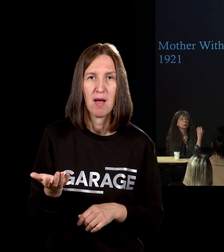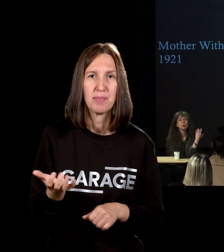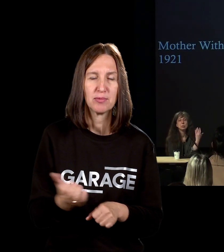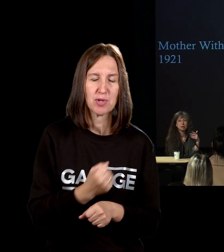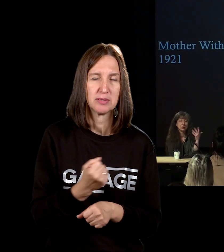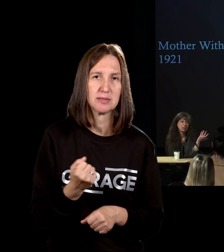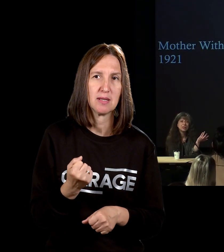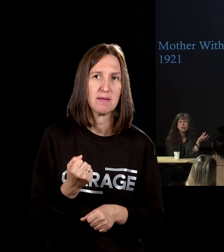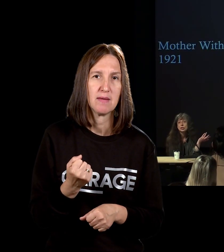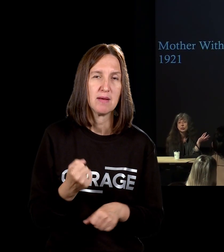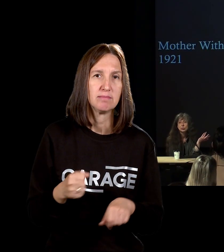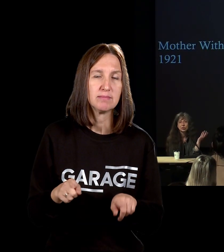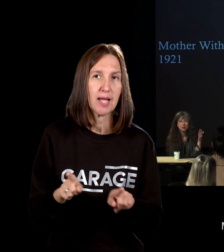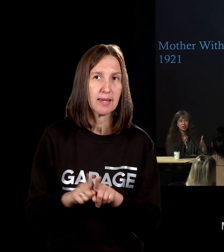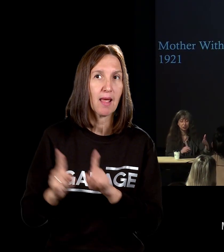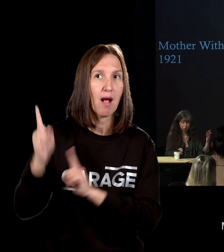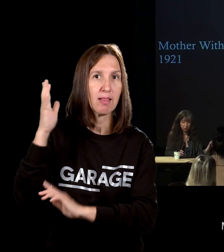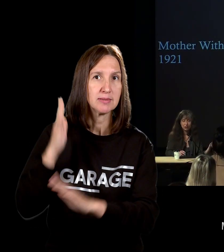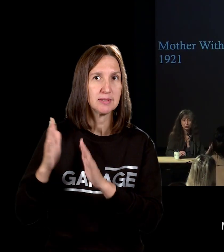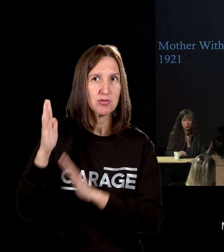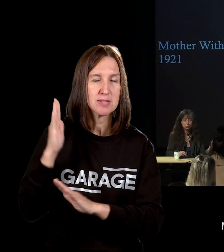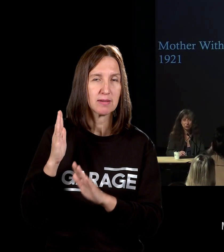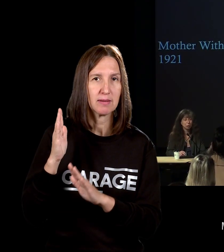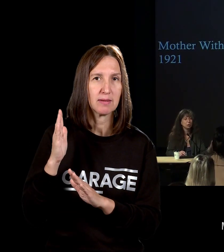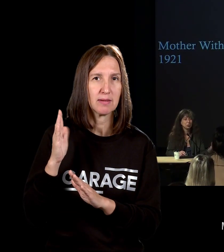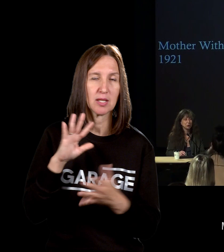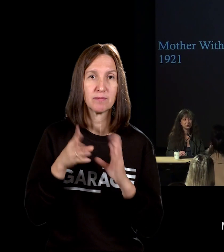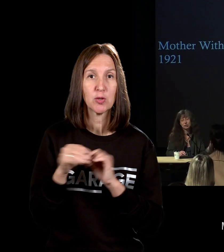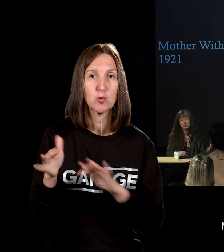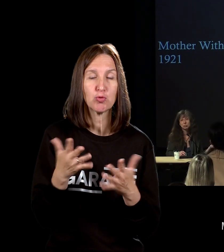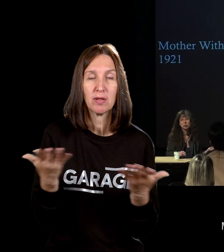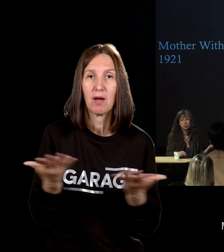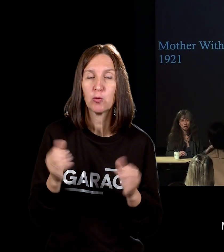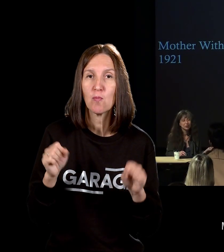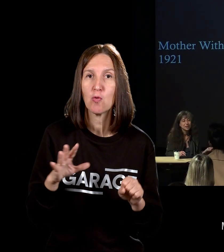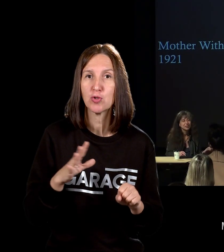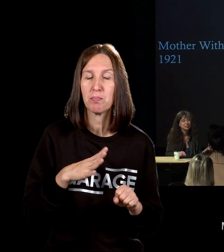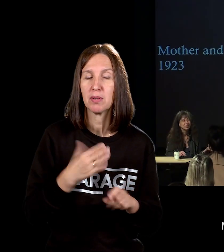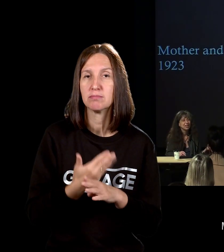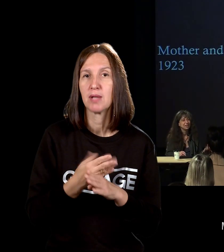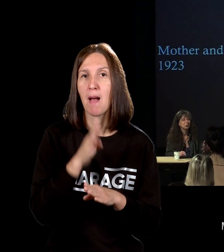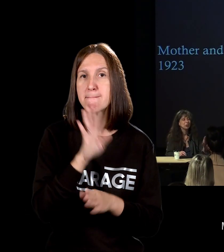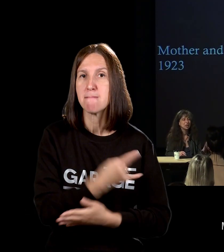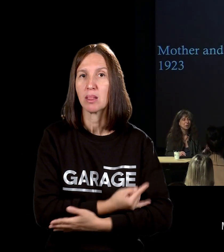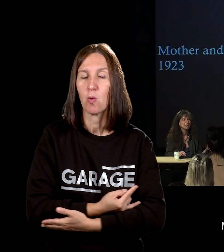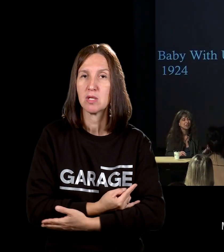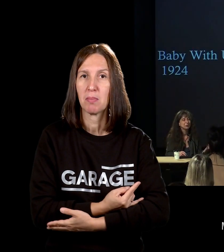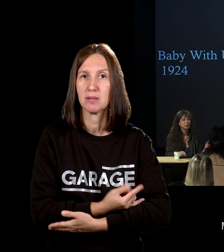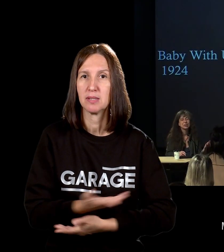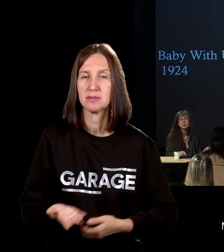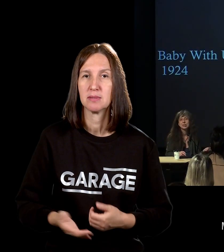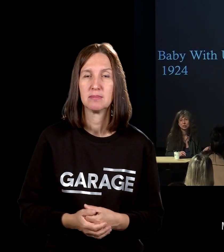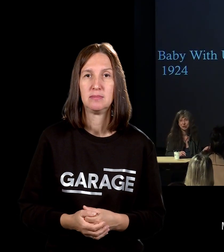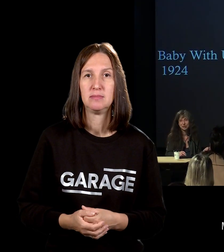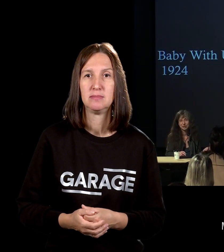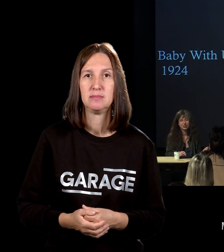ощущение, это то, как бы это классические сюжеты, да, это то, каким может, какой может быть Мадонна с младенцем. Это то, каким